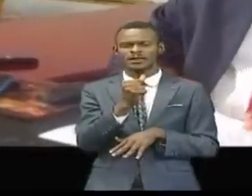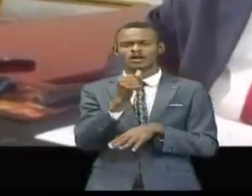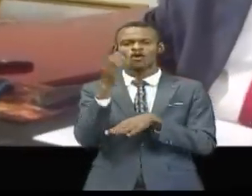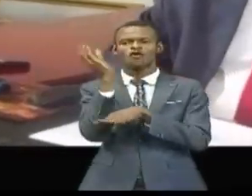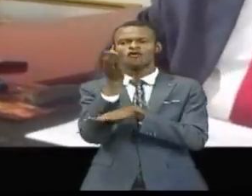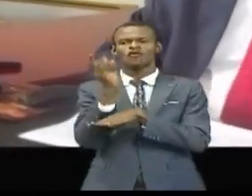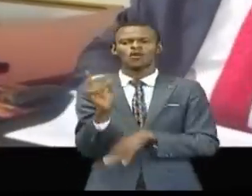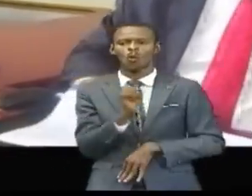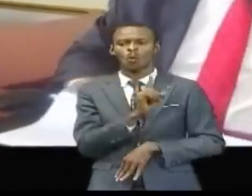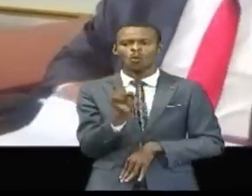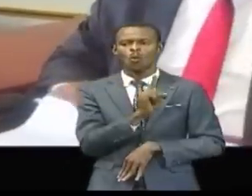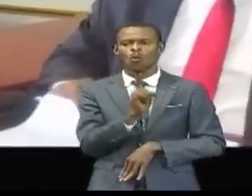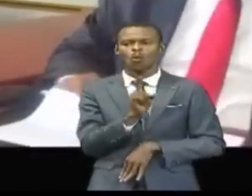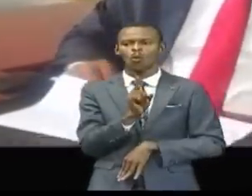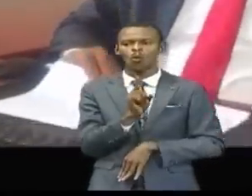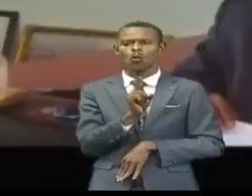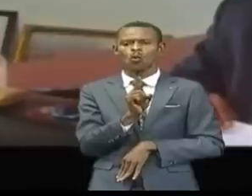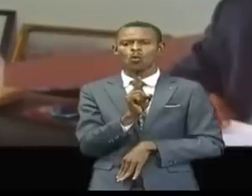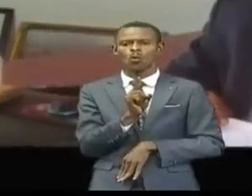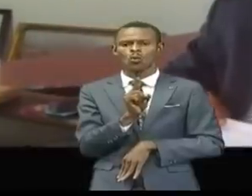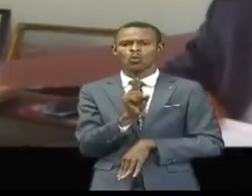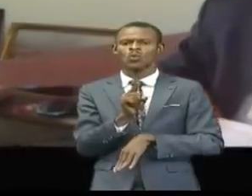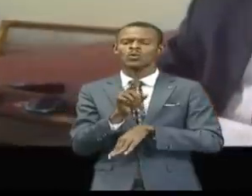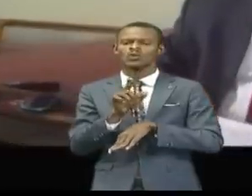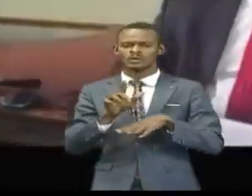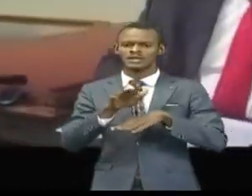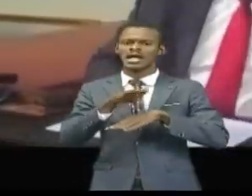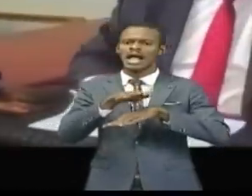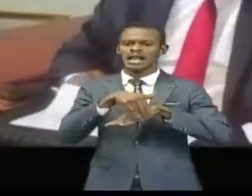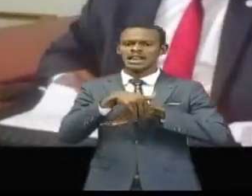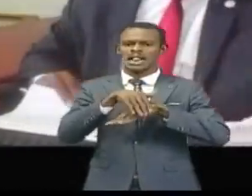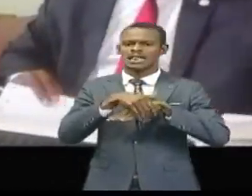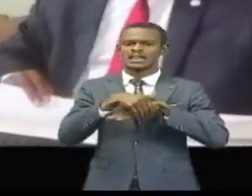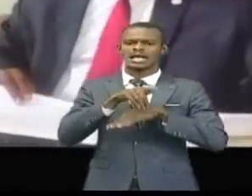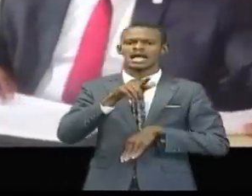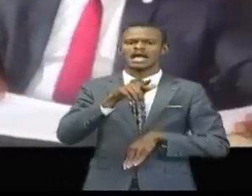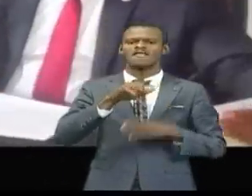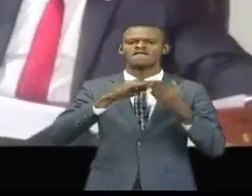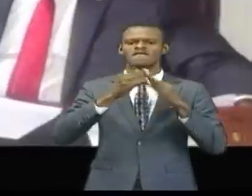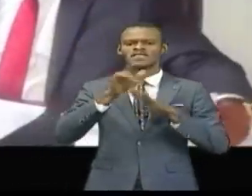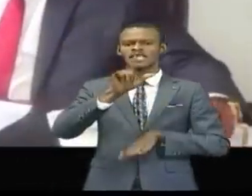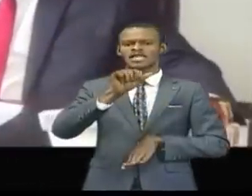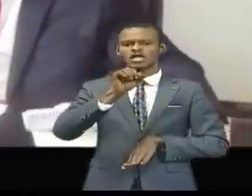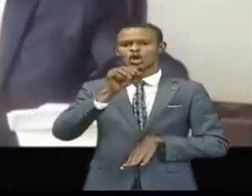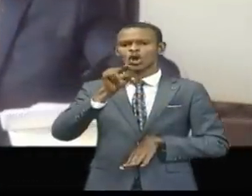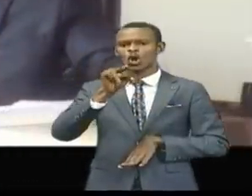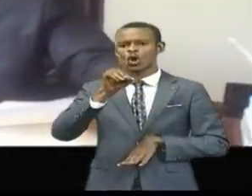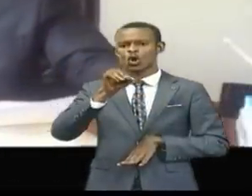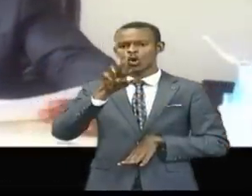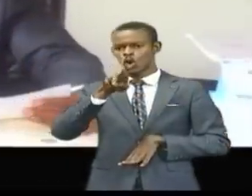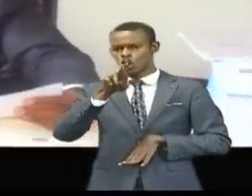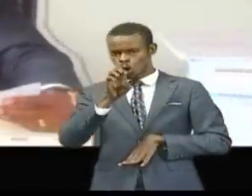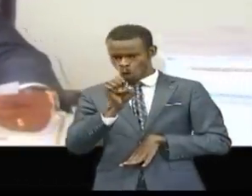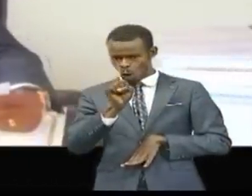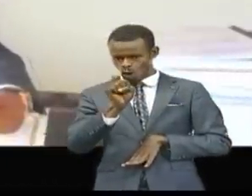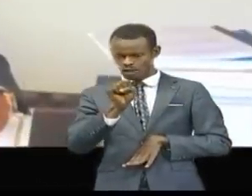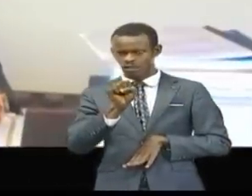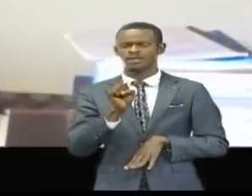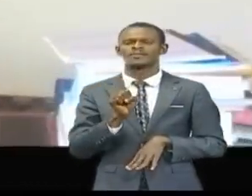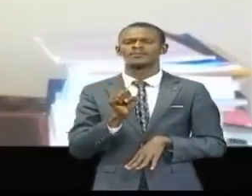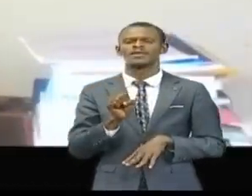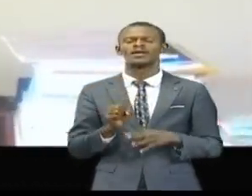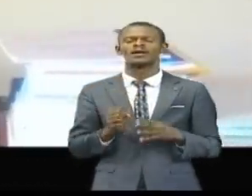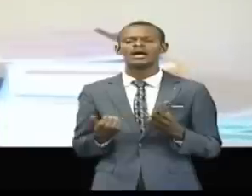2. Par la décision du gouvernement de la République annonçant pour la 1e fois son